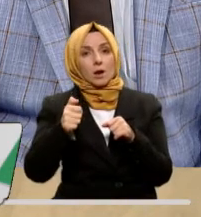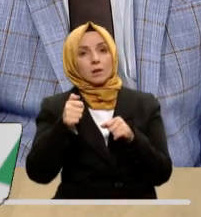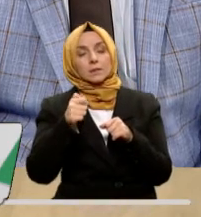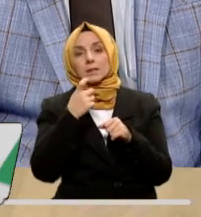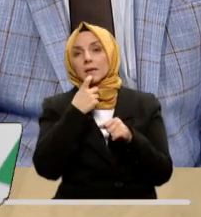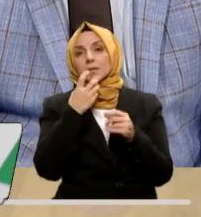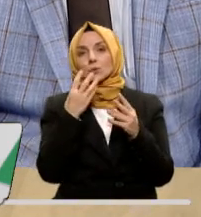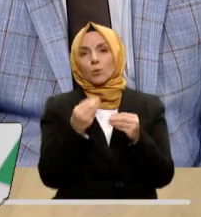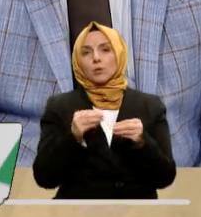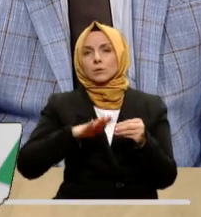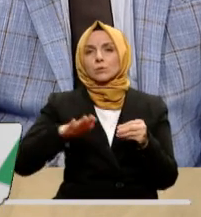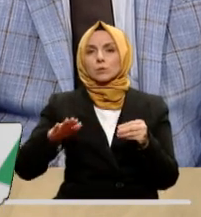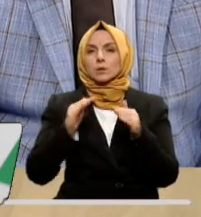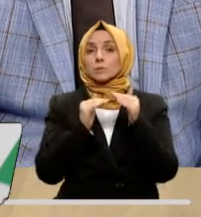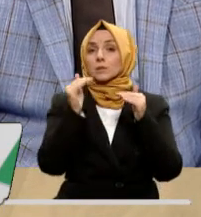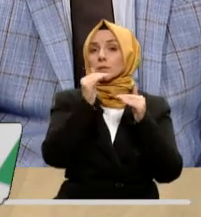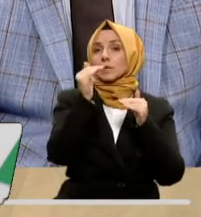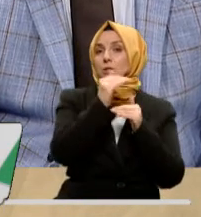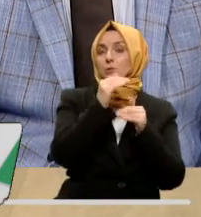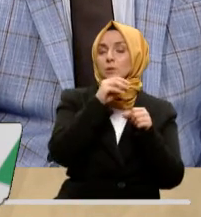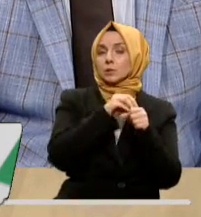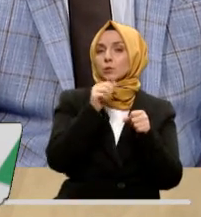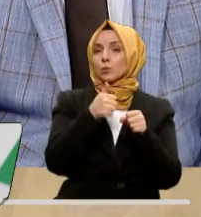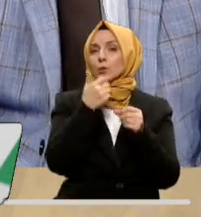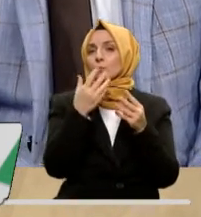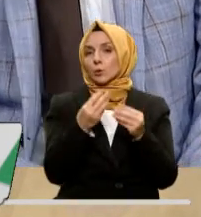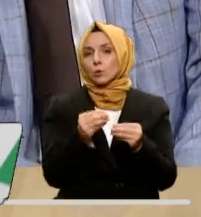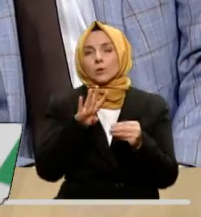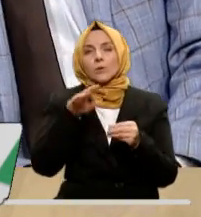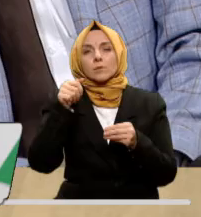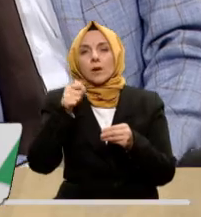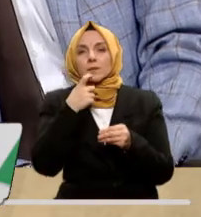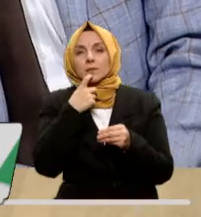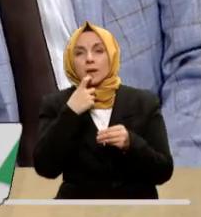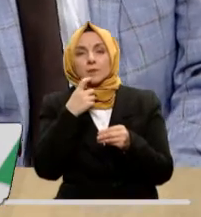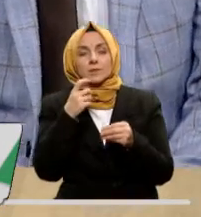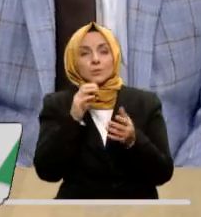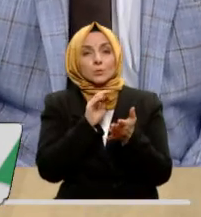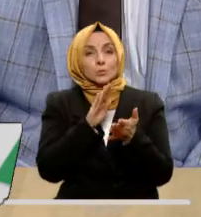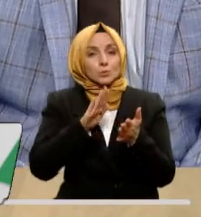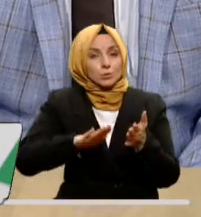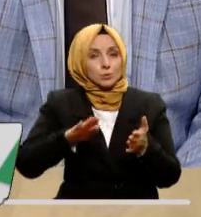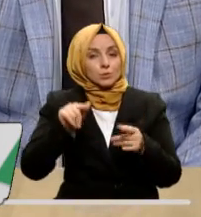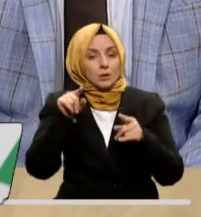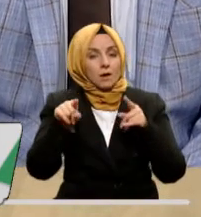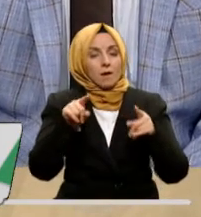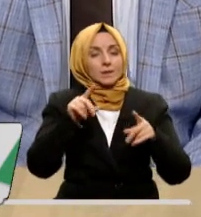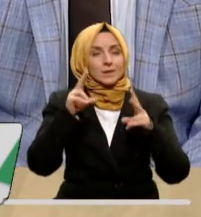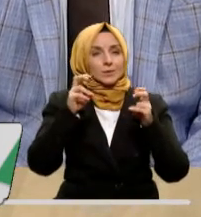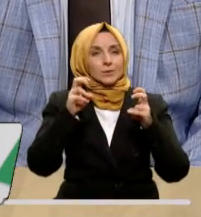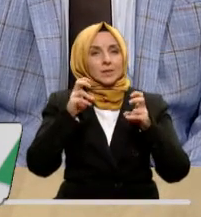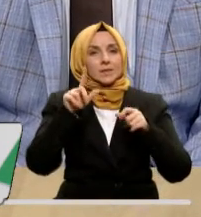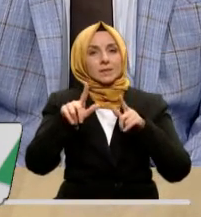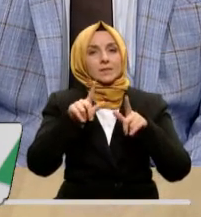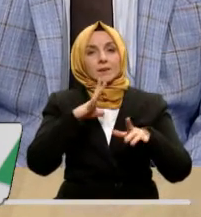çocuklarımızın gelişimine yönelik 46 ya Çocuğu neyi Arzu ediyorsa hangi konulara ihtiyaç duyuyorsa Onlar